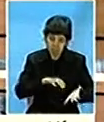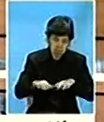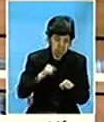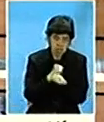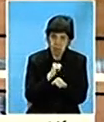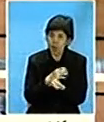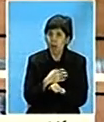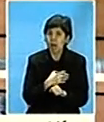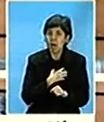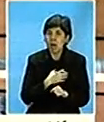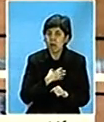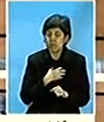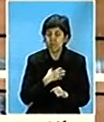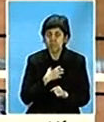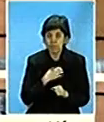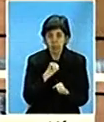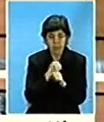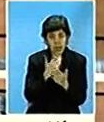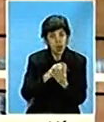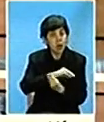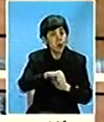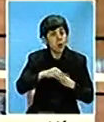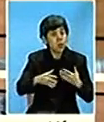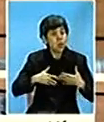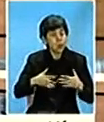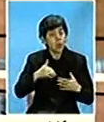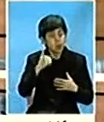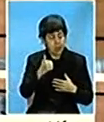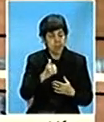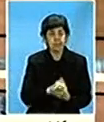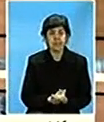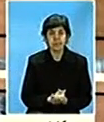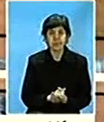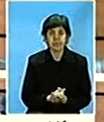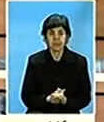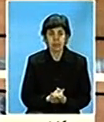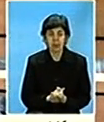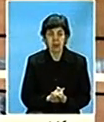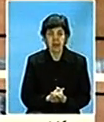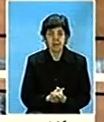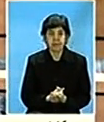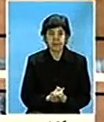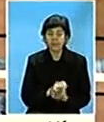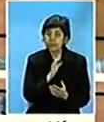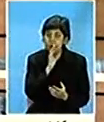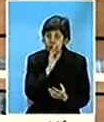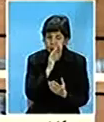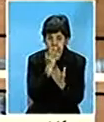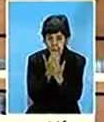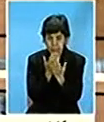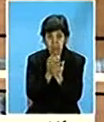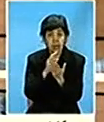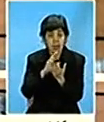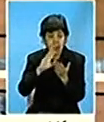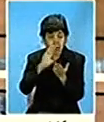ให้เกิดสิ่งที่เรียกว่ารายได้เข้าสู่ประเทศในตรงนี้แต่แล้วก็ตามเมื่อมองงบประมาณที่กระทรว